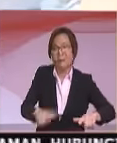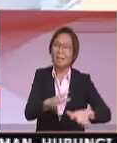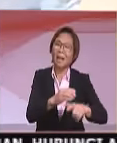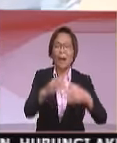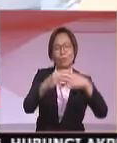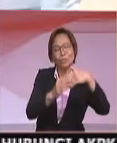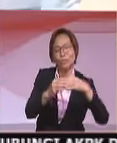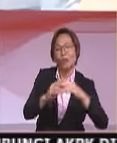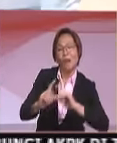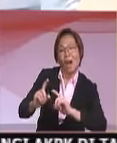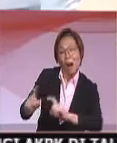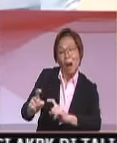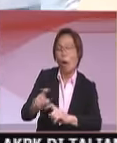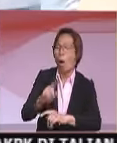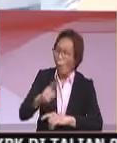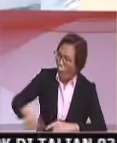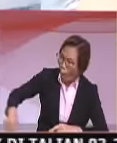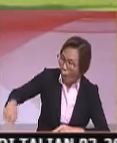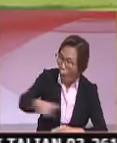kekal mematuhi SOP.